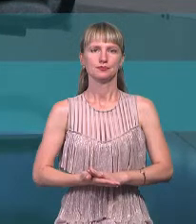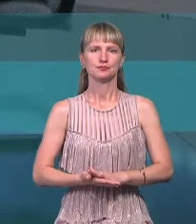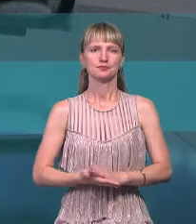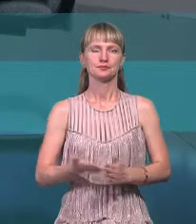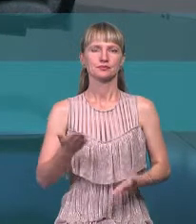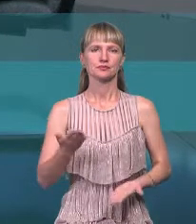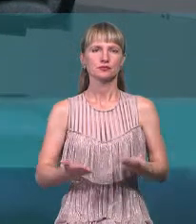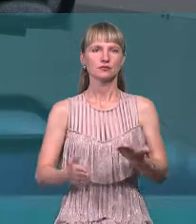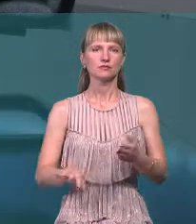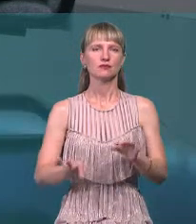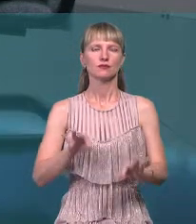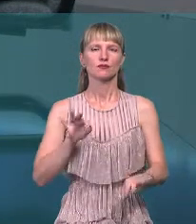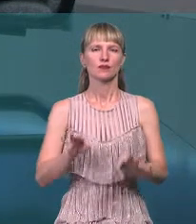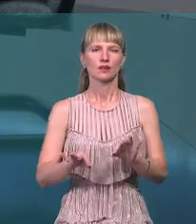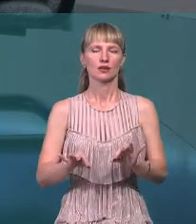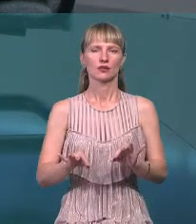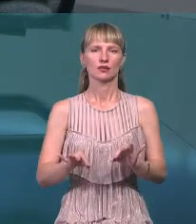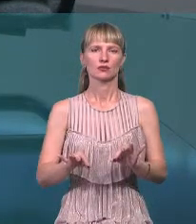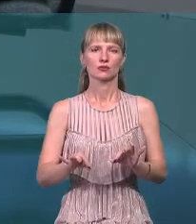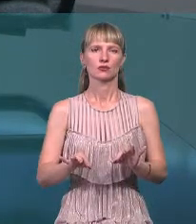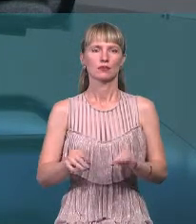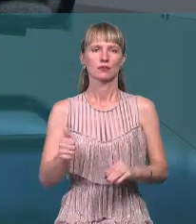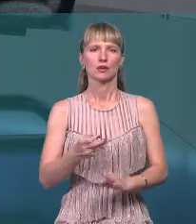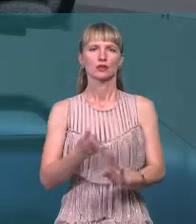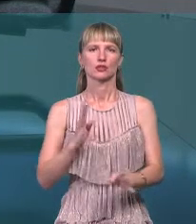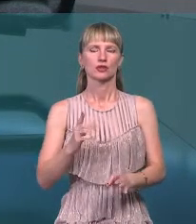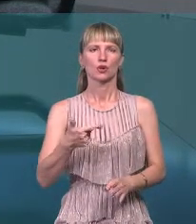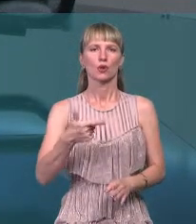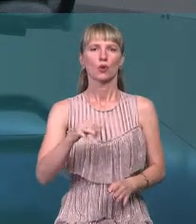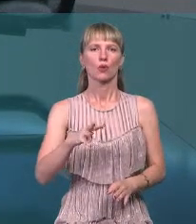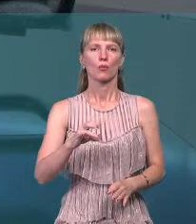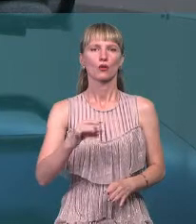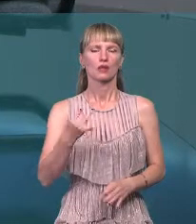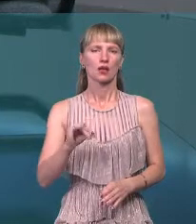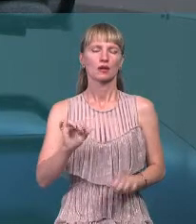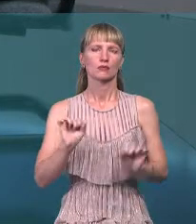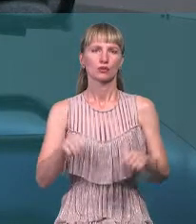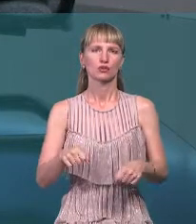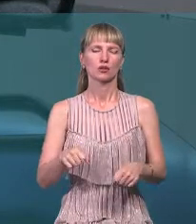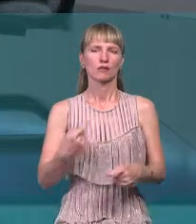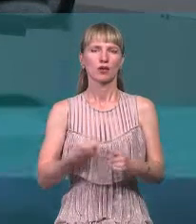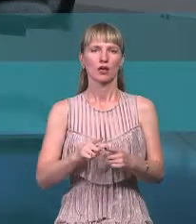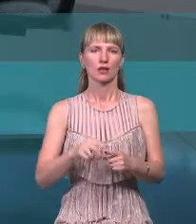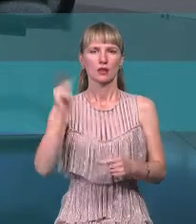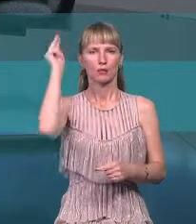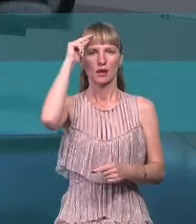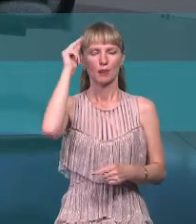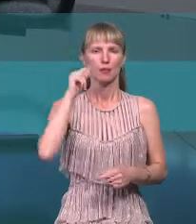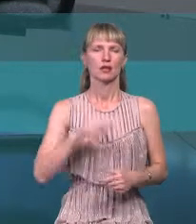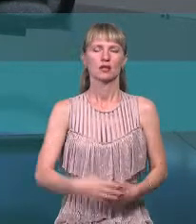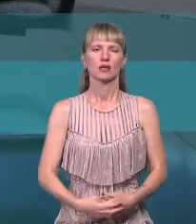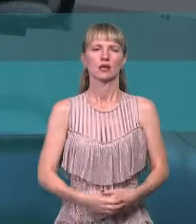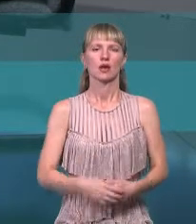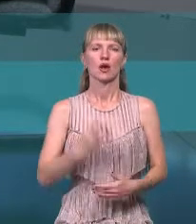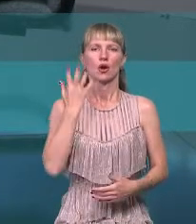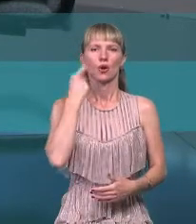мабуть, таки вибирають в першу чергу гуманітарні, можливо, предмети. Хочу вам сказати, що от